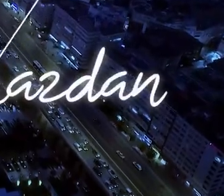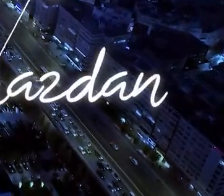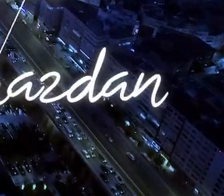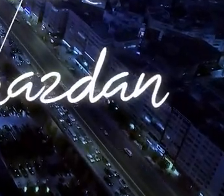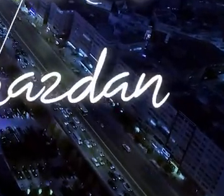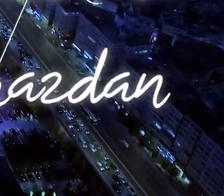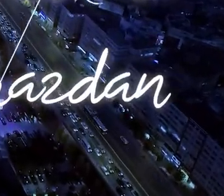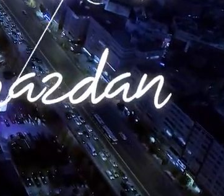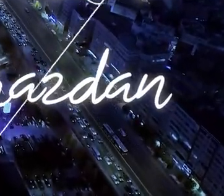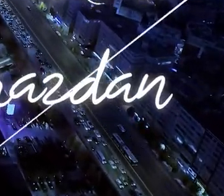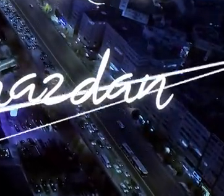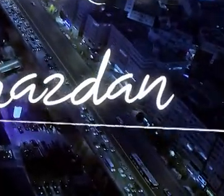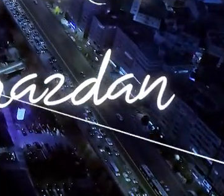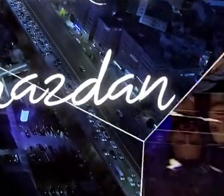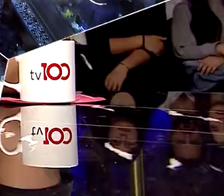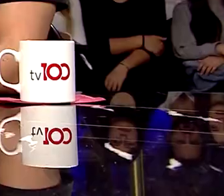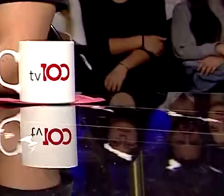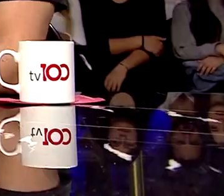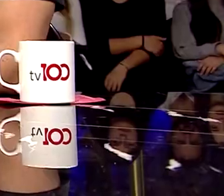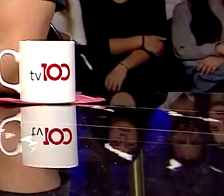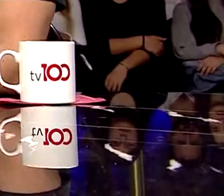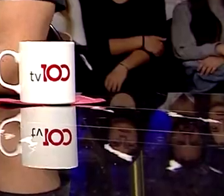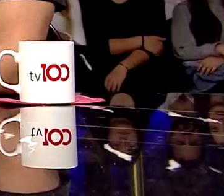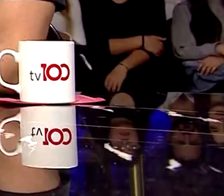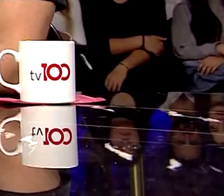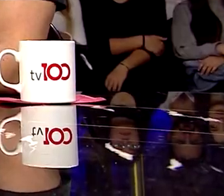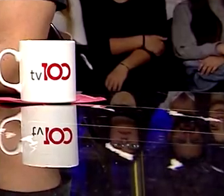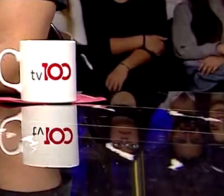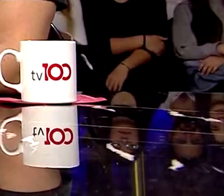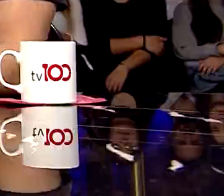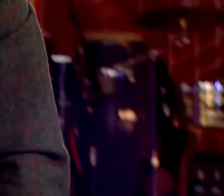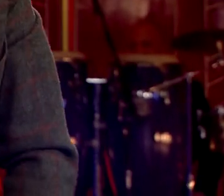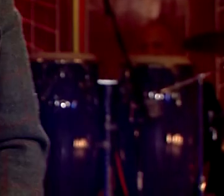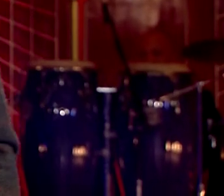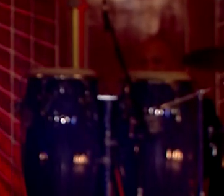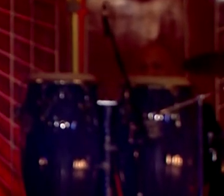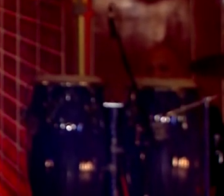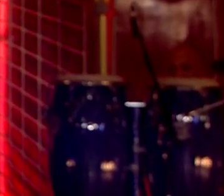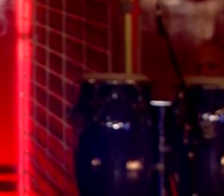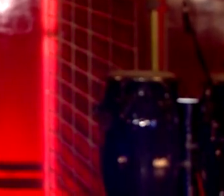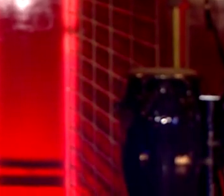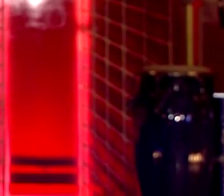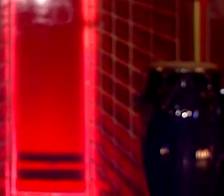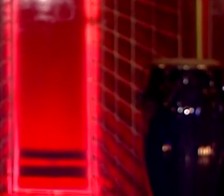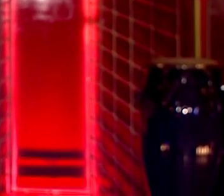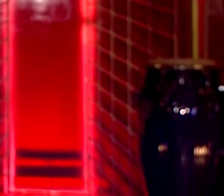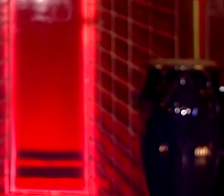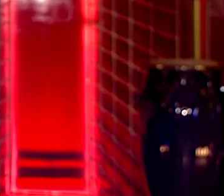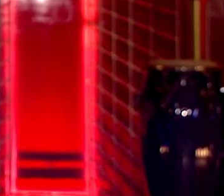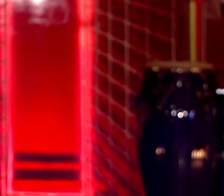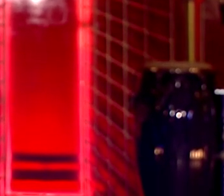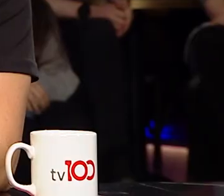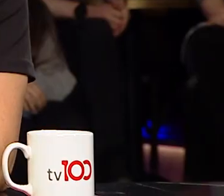Uykusuzlar Kulübü'nde birazdan. Bu yaz bu fotoğrafı çektirmezsem ne olayım? Hortumumu da yanıma